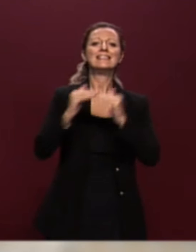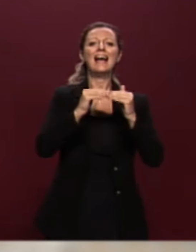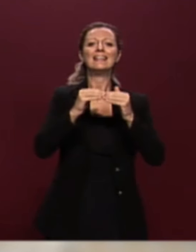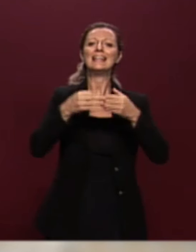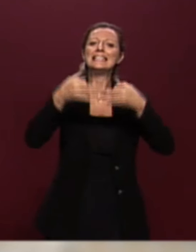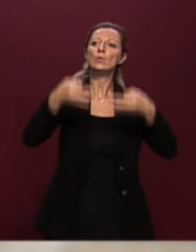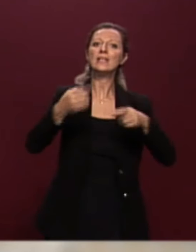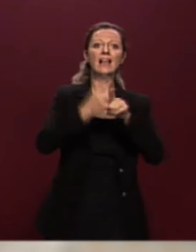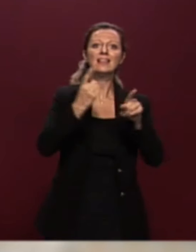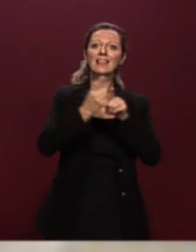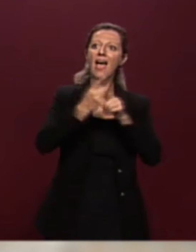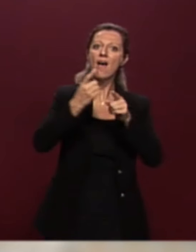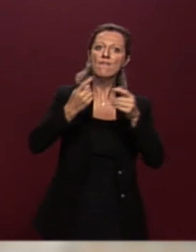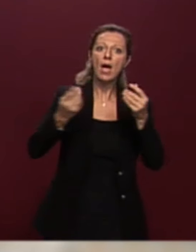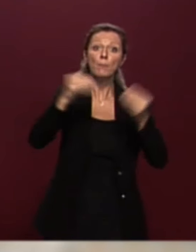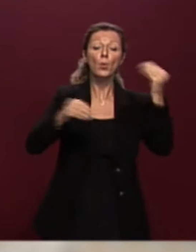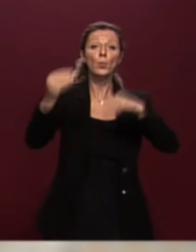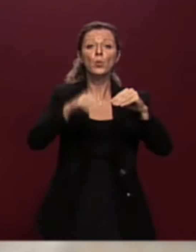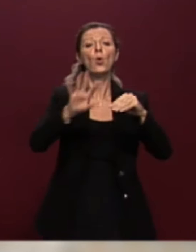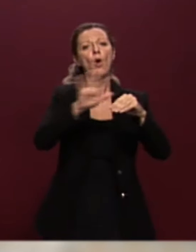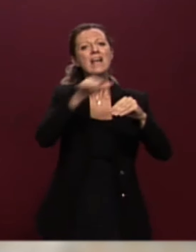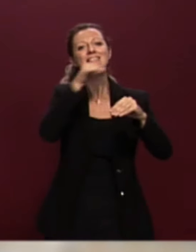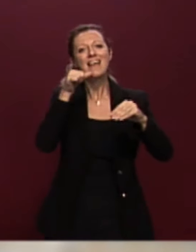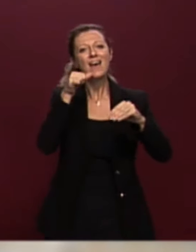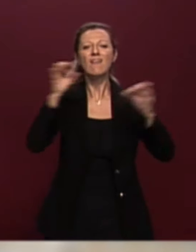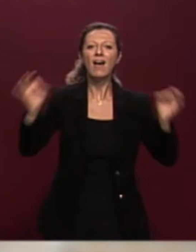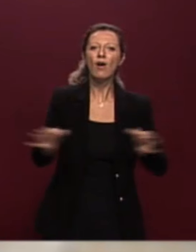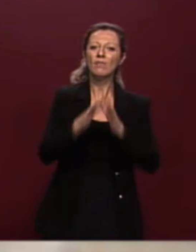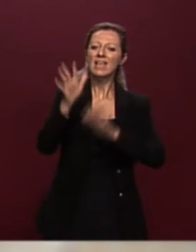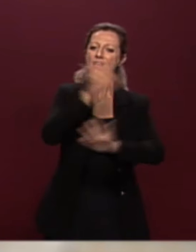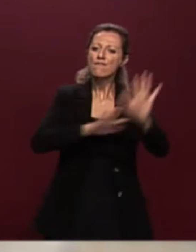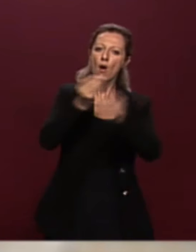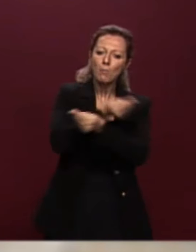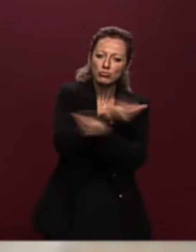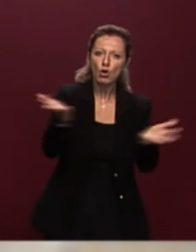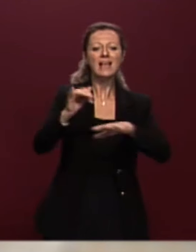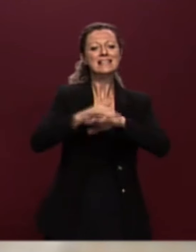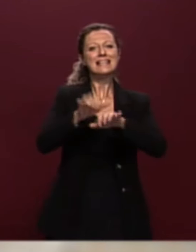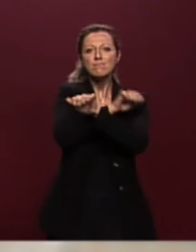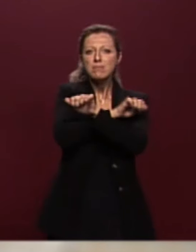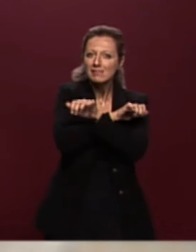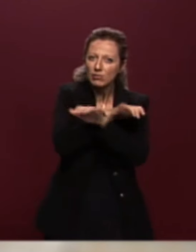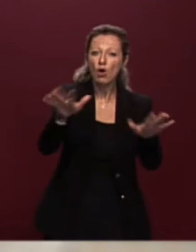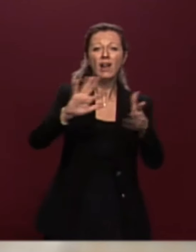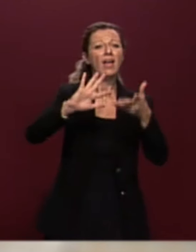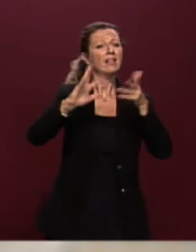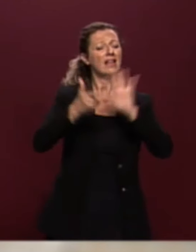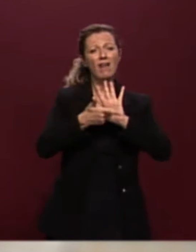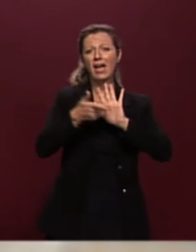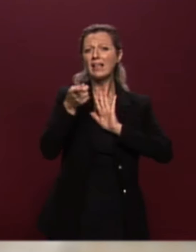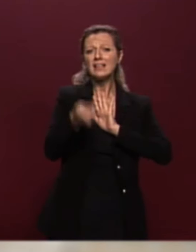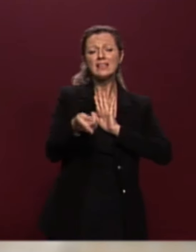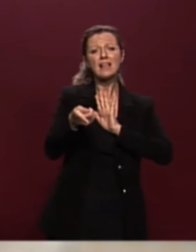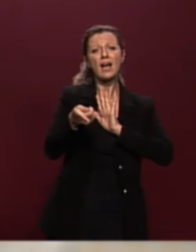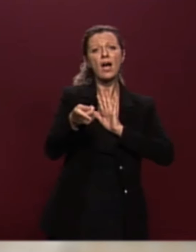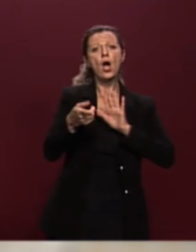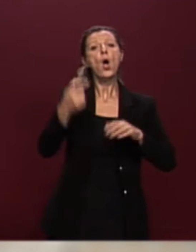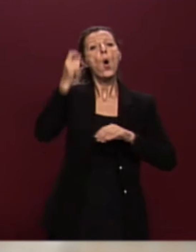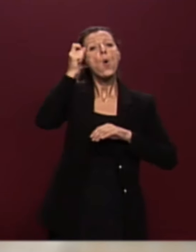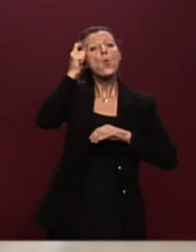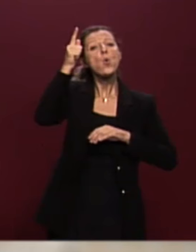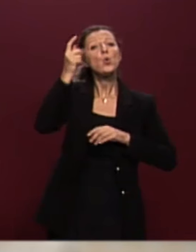Occorrono iniziative di informazione e sensibilizzazione che favoriscano la capillare diffusione di una solida